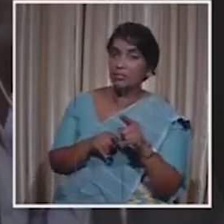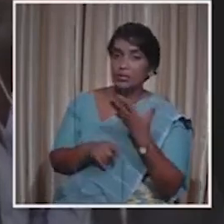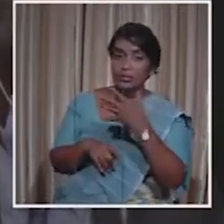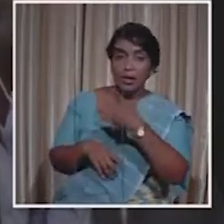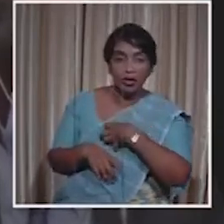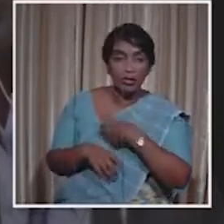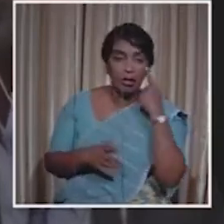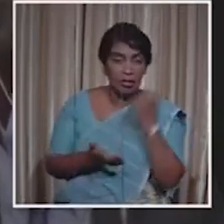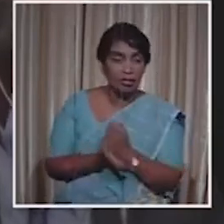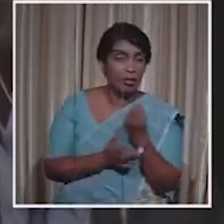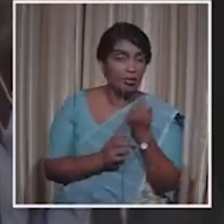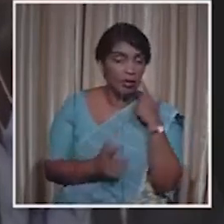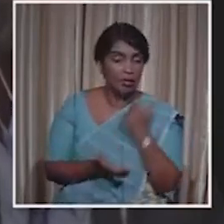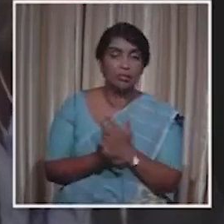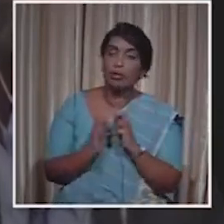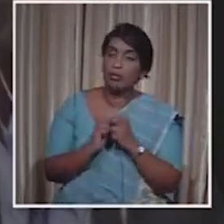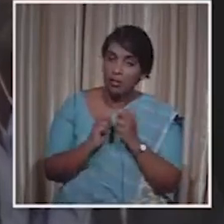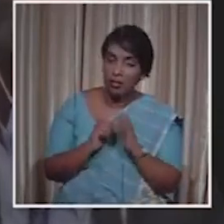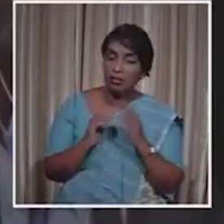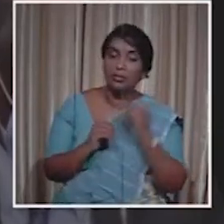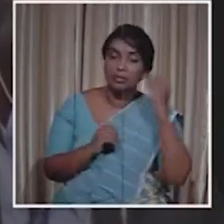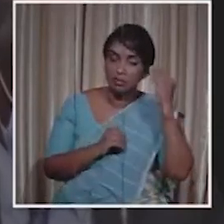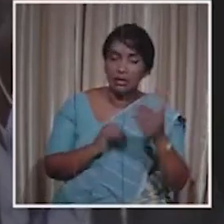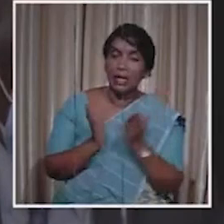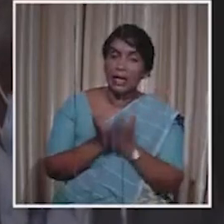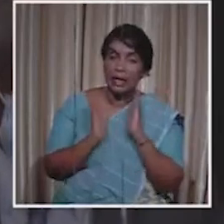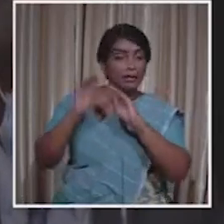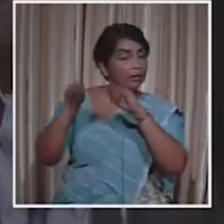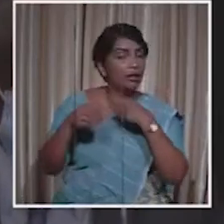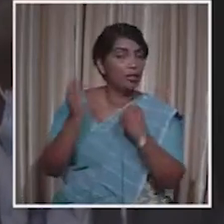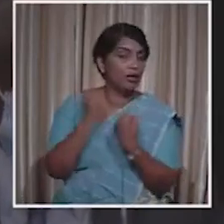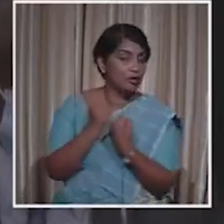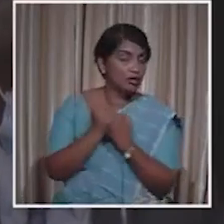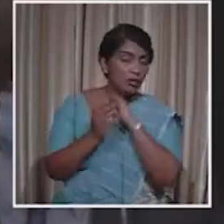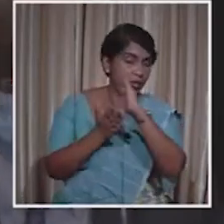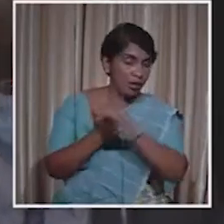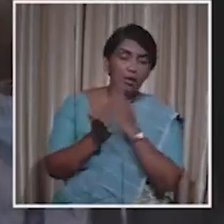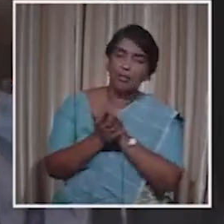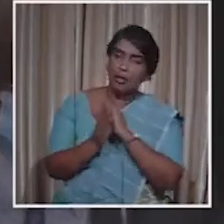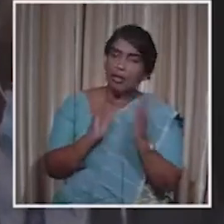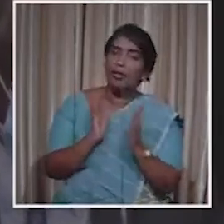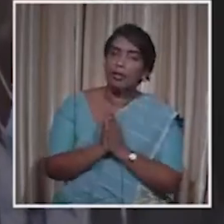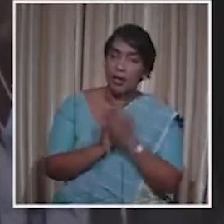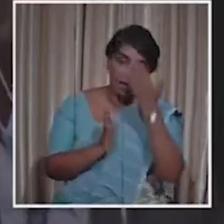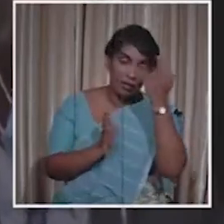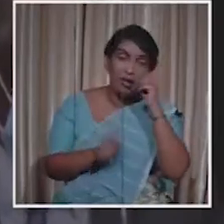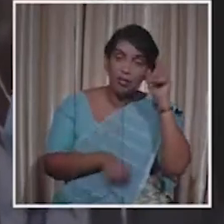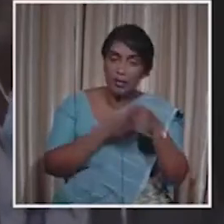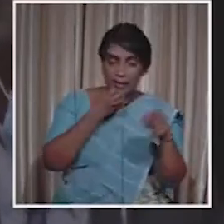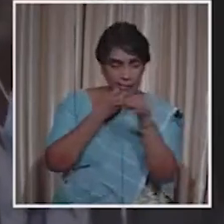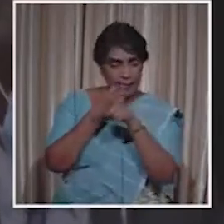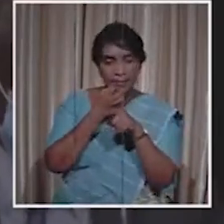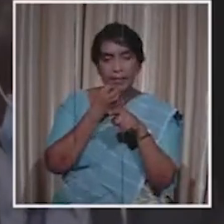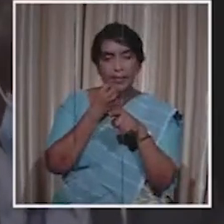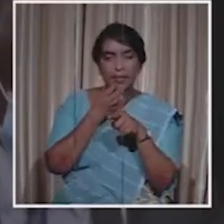நெருக்கடிகள் இவற்றுக்கெல்லாம் அப்பால் இந்தியா தருகின்ற இந்த உதவிகளையும் வைத்துக் கொண்டு ஈழத்தமிழர்களை நீங்கள் மாற்றாந்தாய் மனப்பான்மையோடு